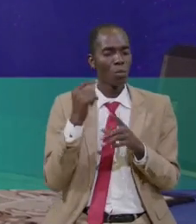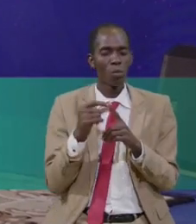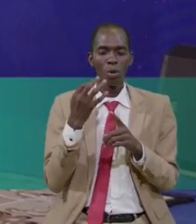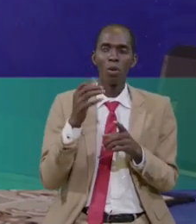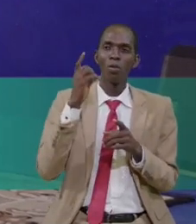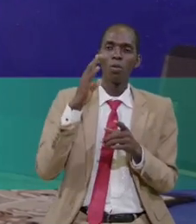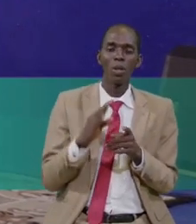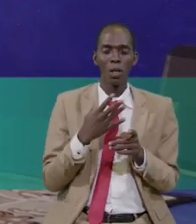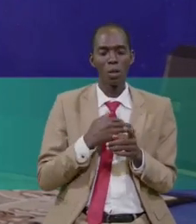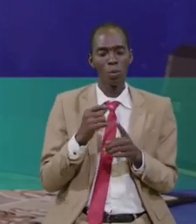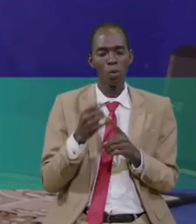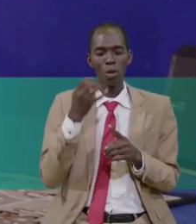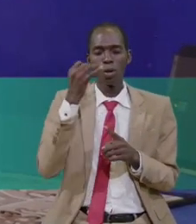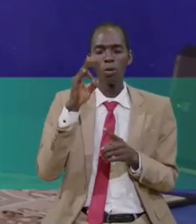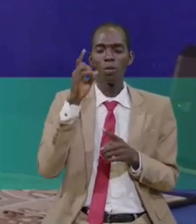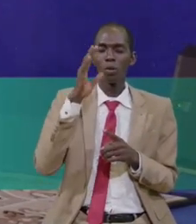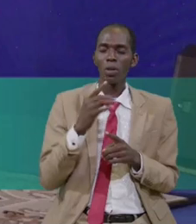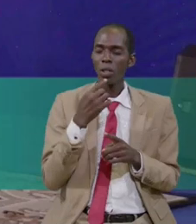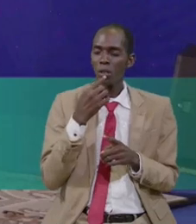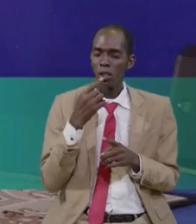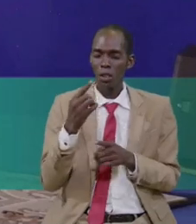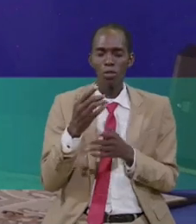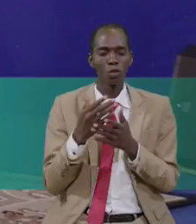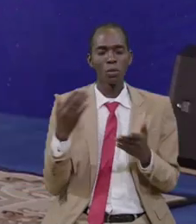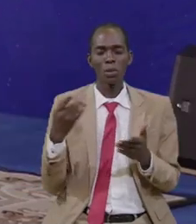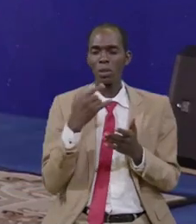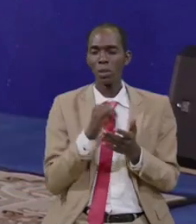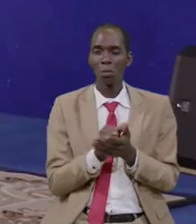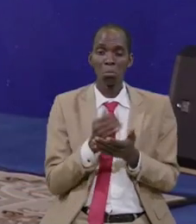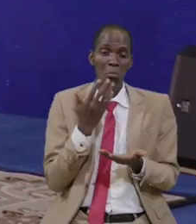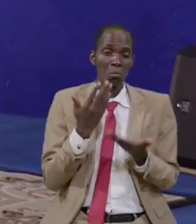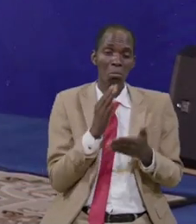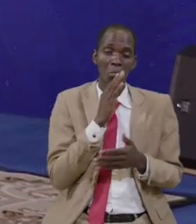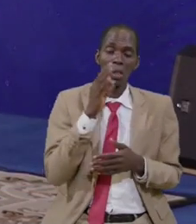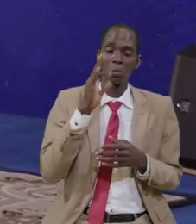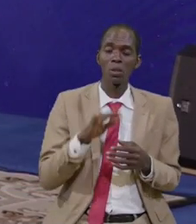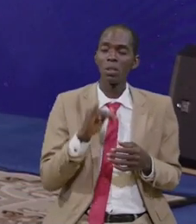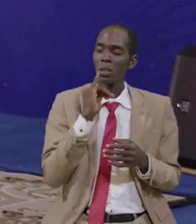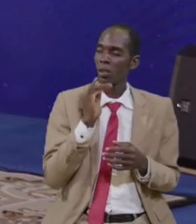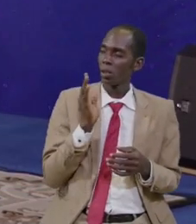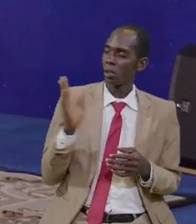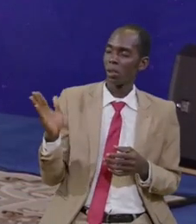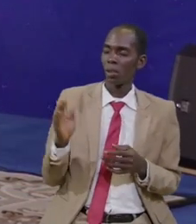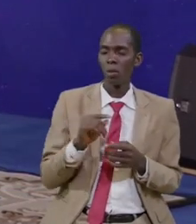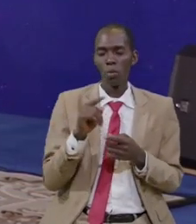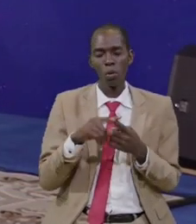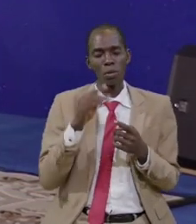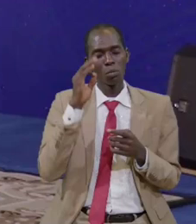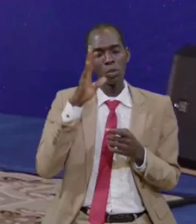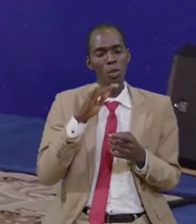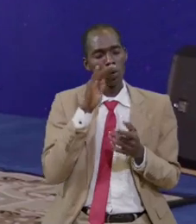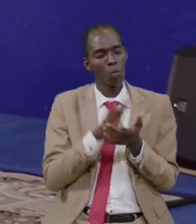dit, que le pasteur soit là ou pas, que quand la femme du pasteur est là ou pas,